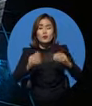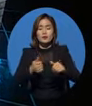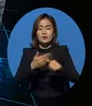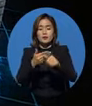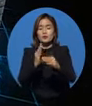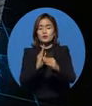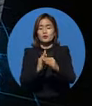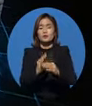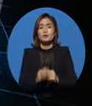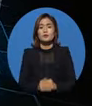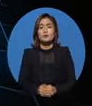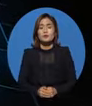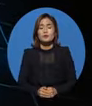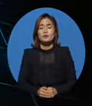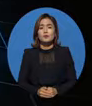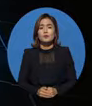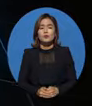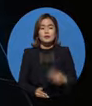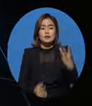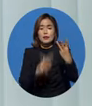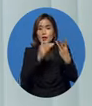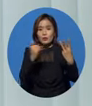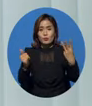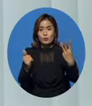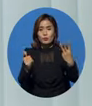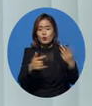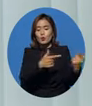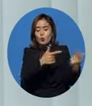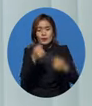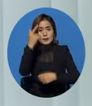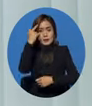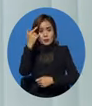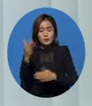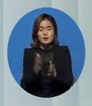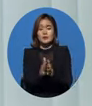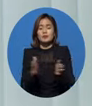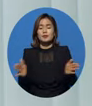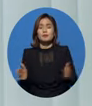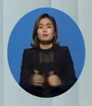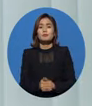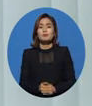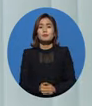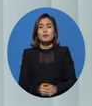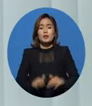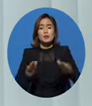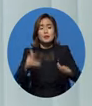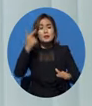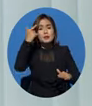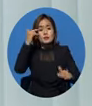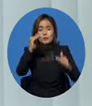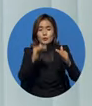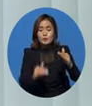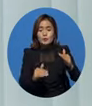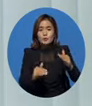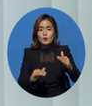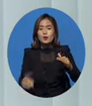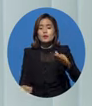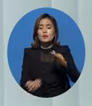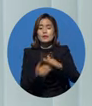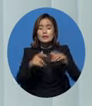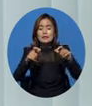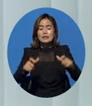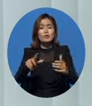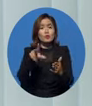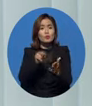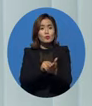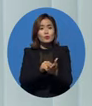있습니다 이번에는 다시 세 후보에게 공통 질문 드리겠습니다 이번 질문은 광주전남 최대 체력 현안인